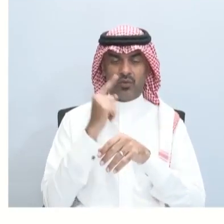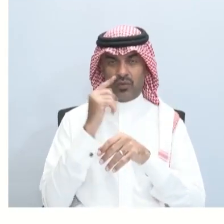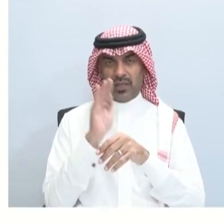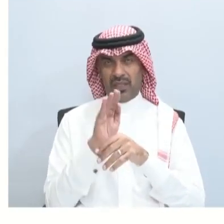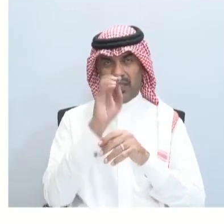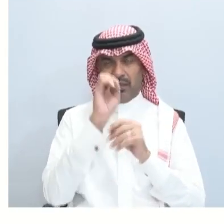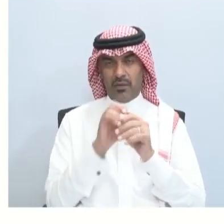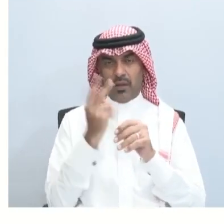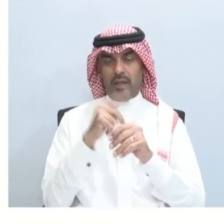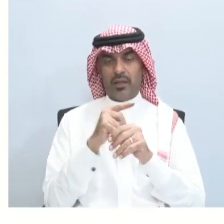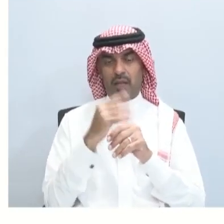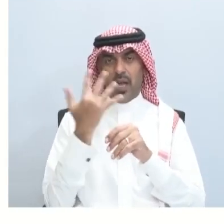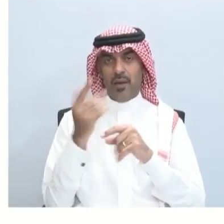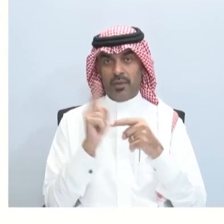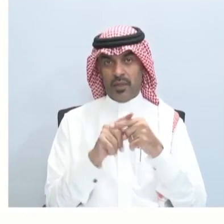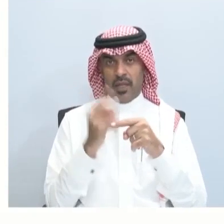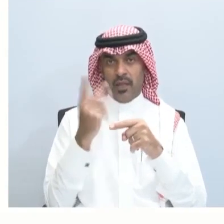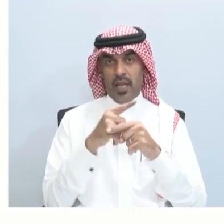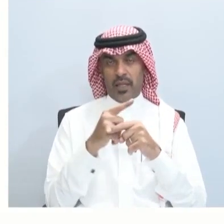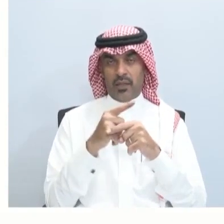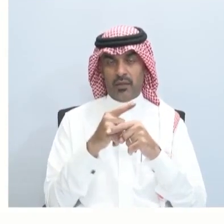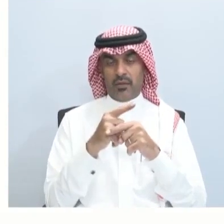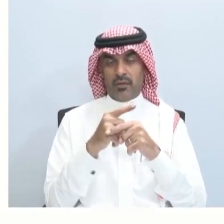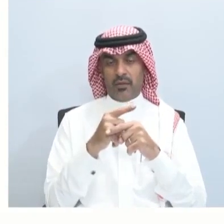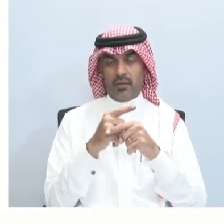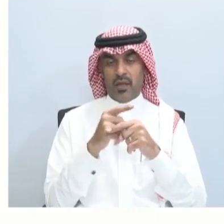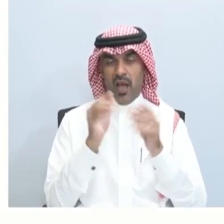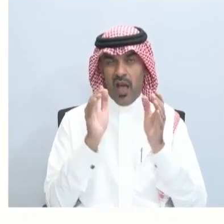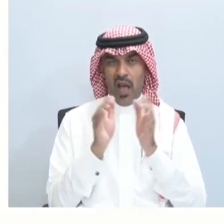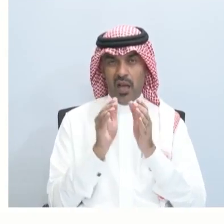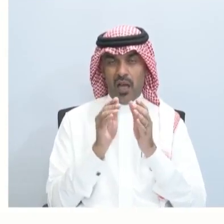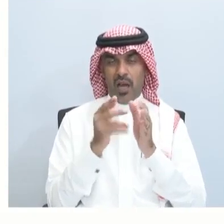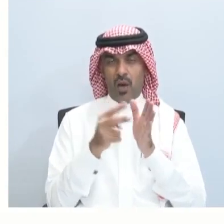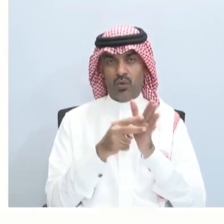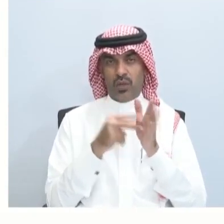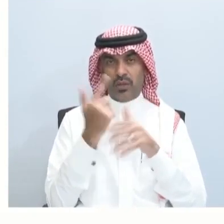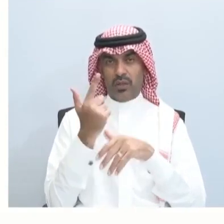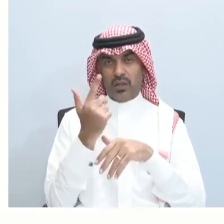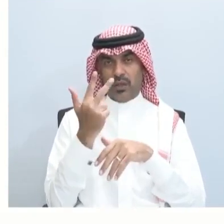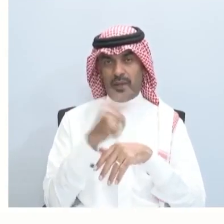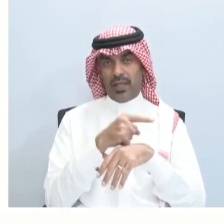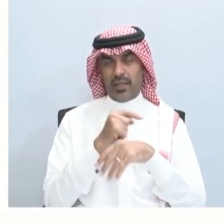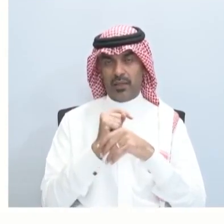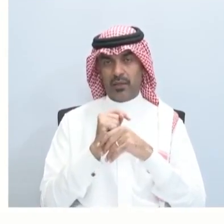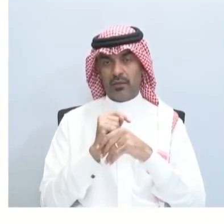12 هل خمسه زائد 12 اقل من او تساوي 18